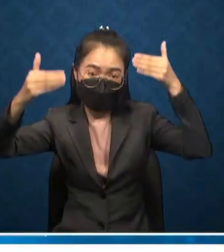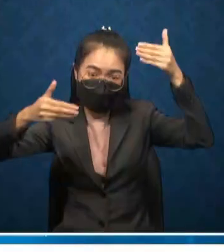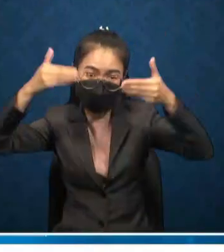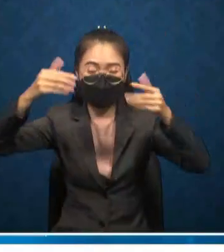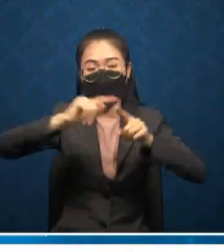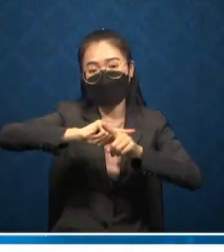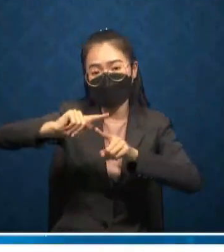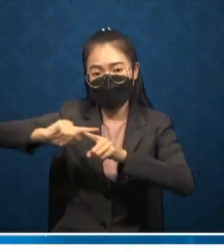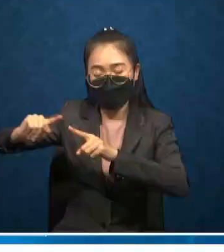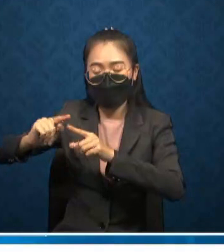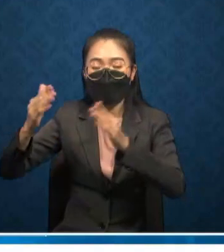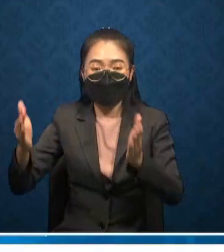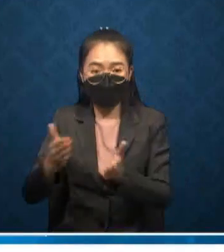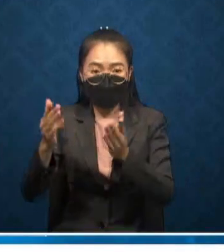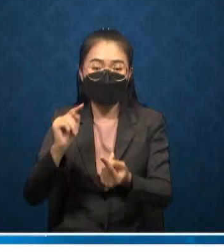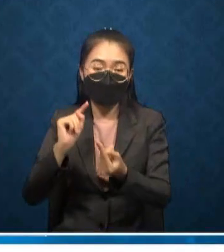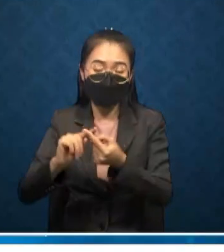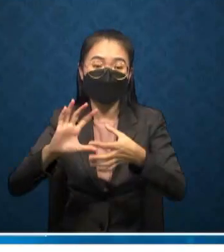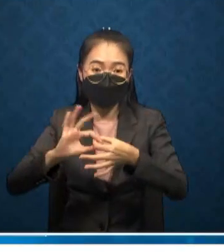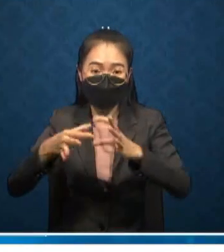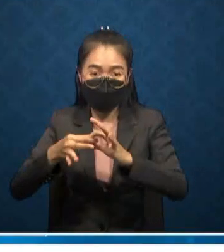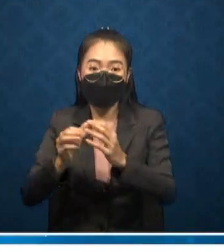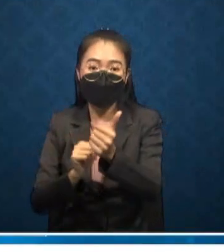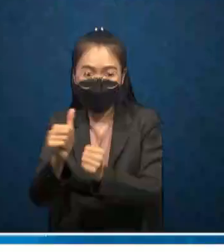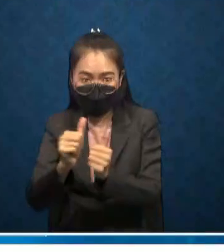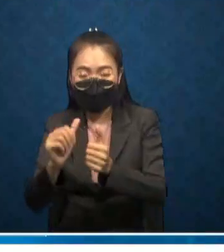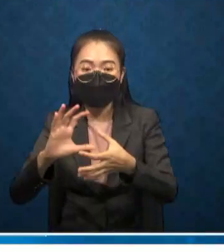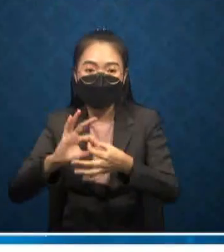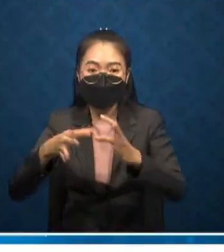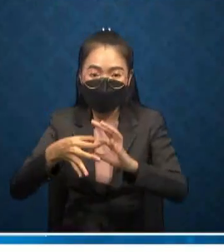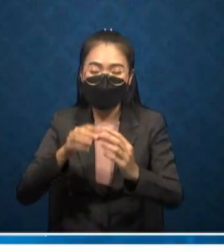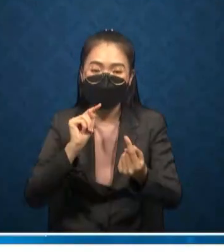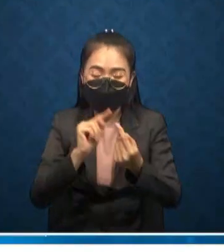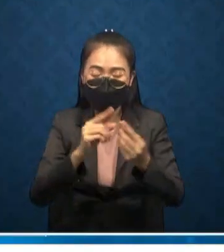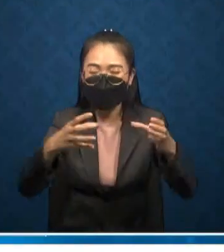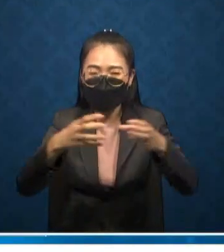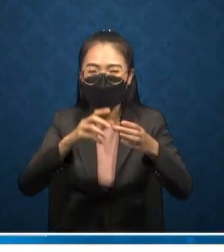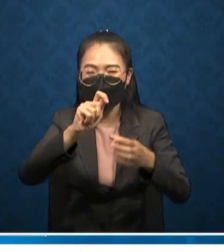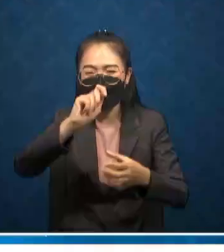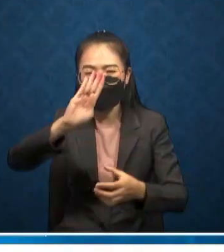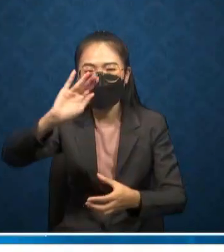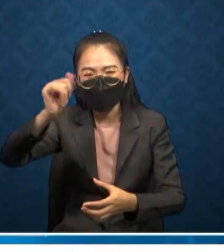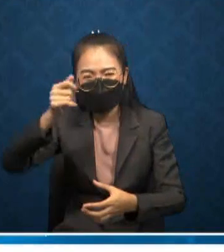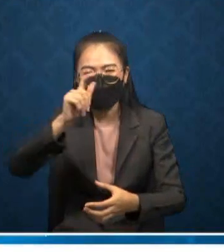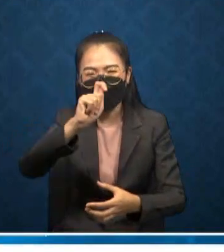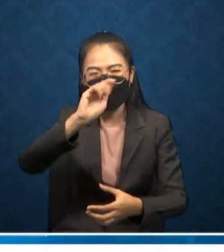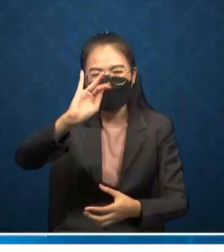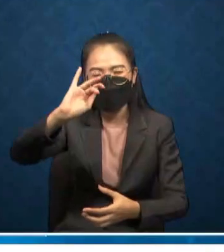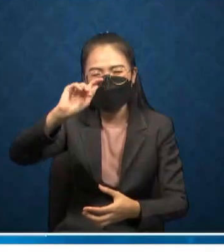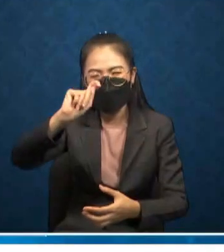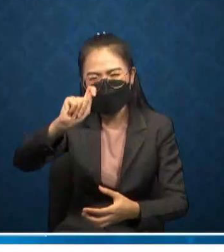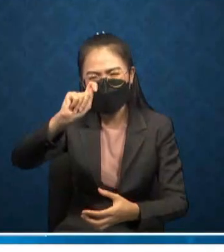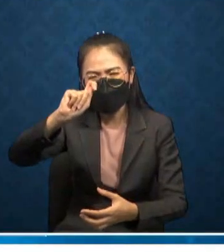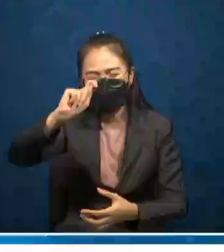สาธารณะการส่งเสริมกีฬาและการแข่งขันกีฬาขององค์กรปกครองส่วนท้องถิ่นซึ่งเพิ่งเมื่อสองปี